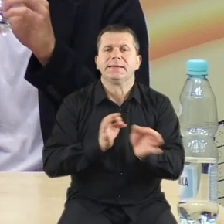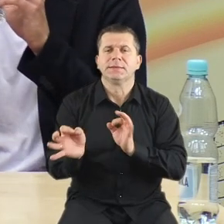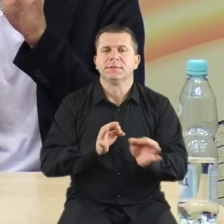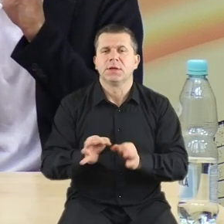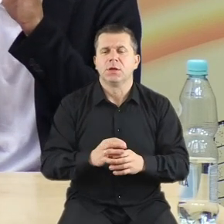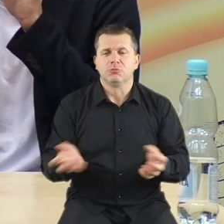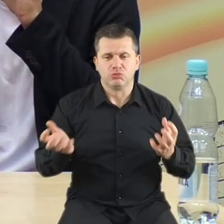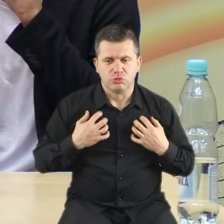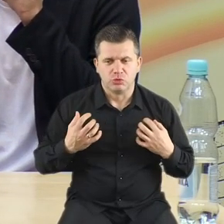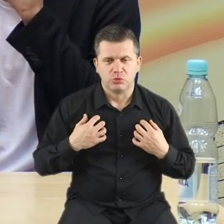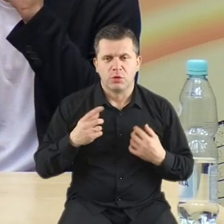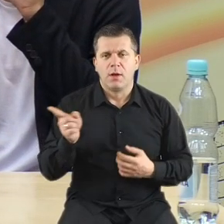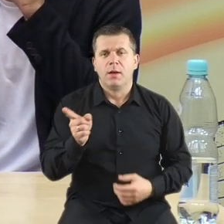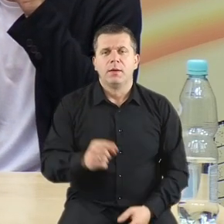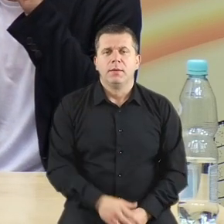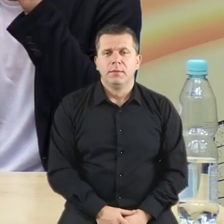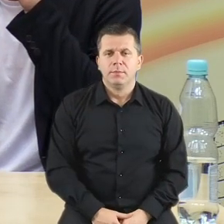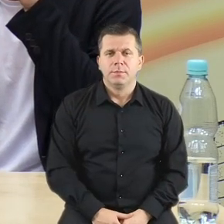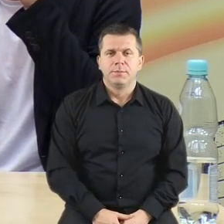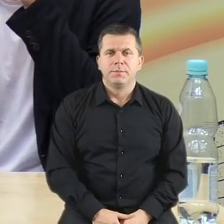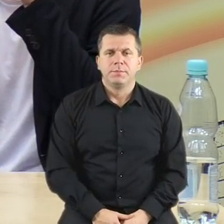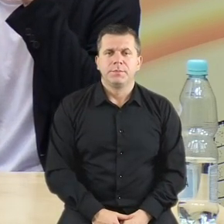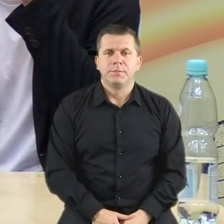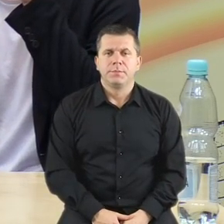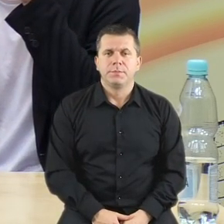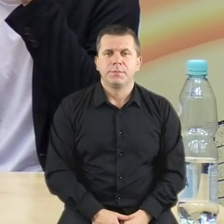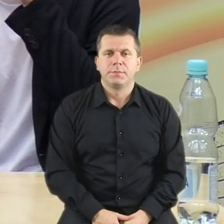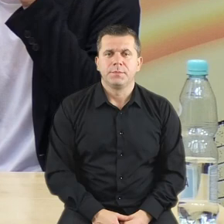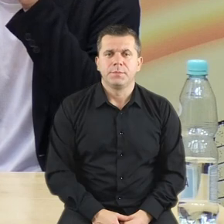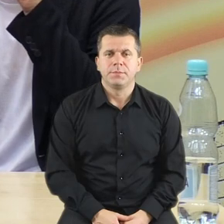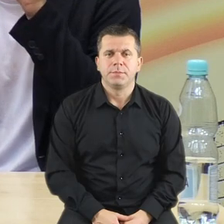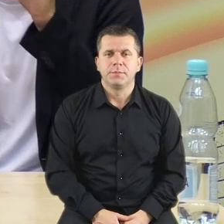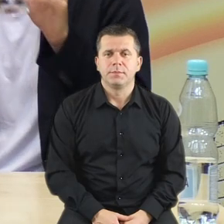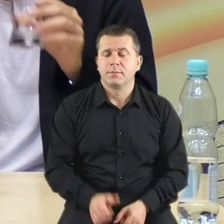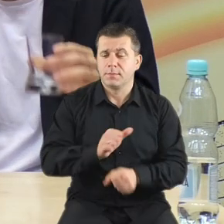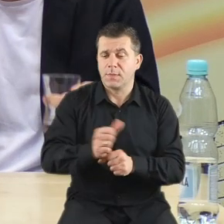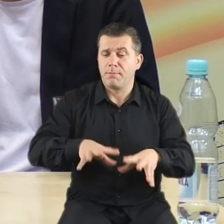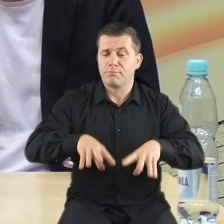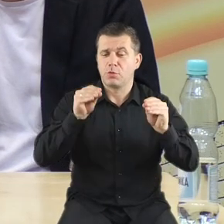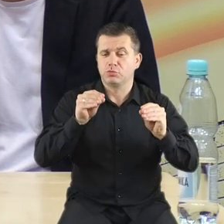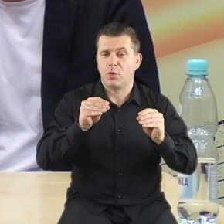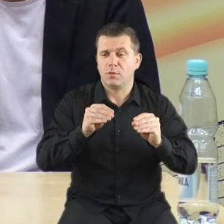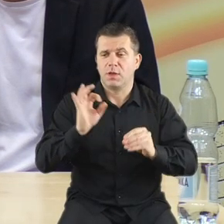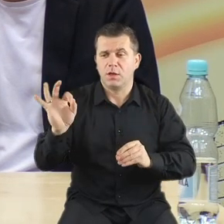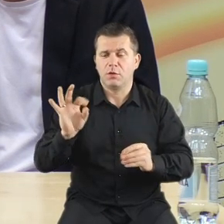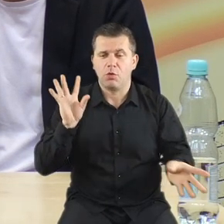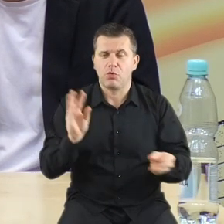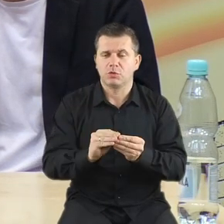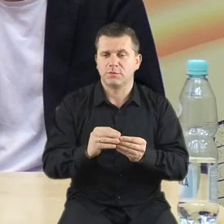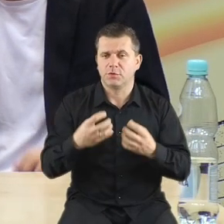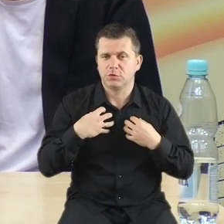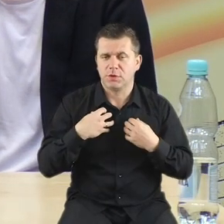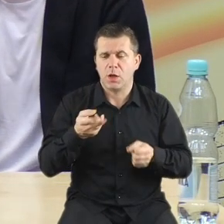życia, która jest właściwie, która jest początkiem końca ich dotychczasowego życia, dla niektórych oznacza